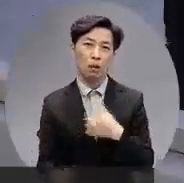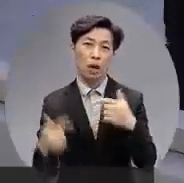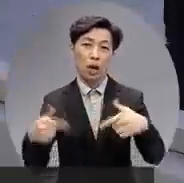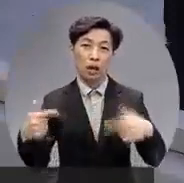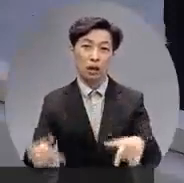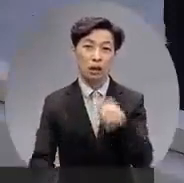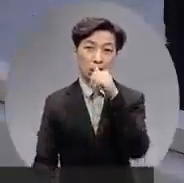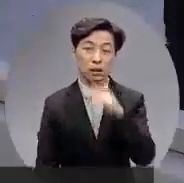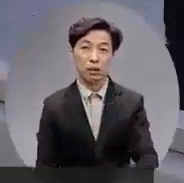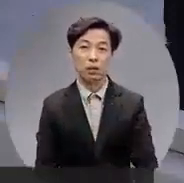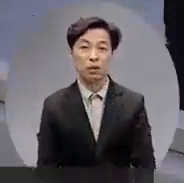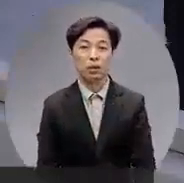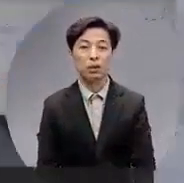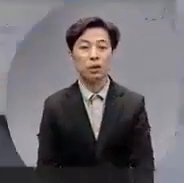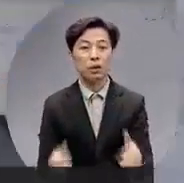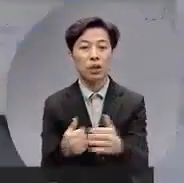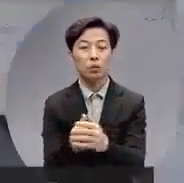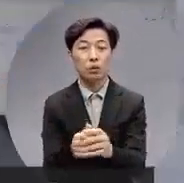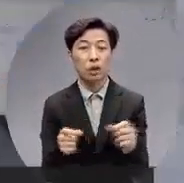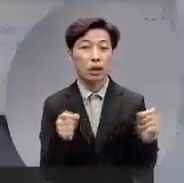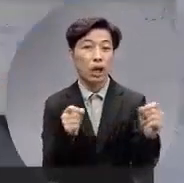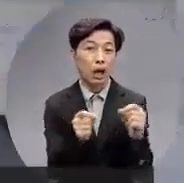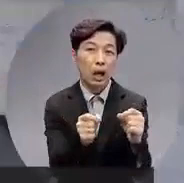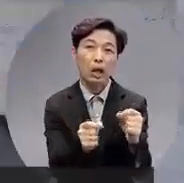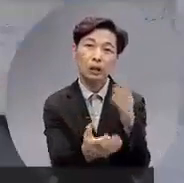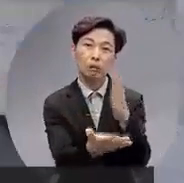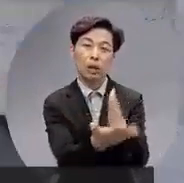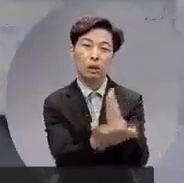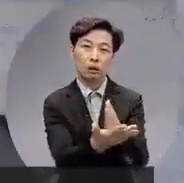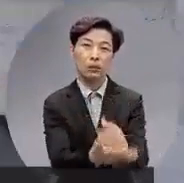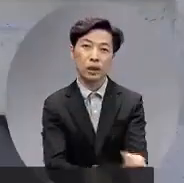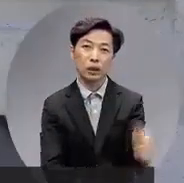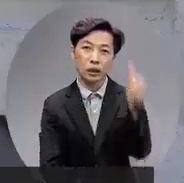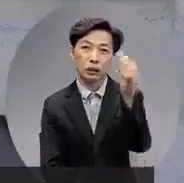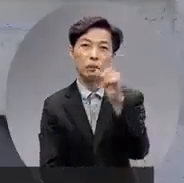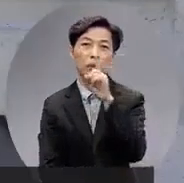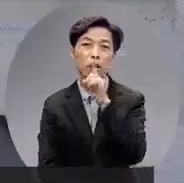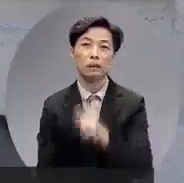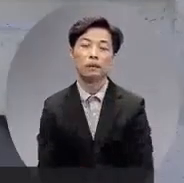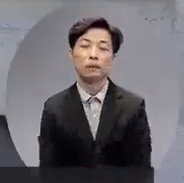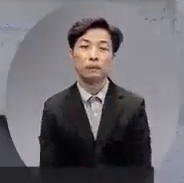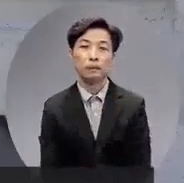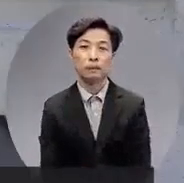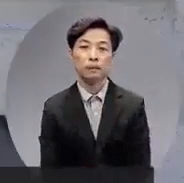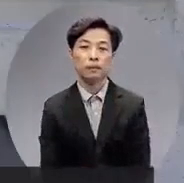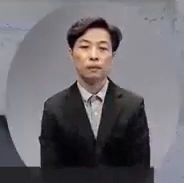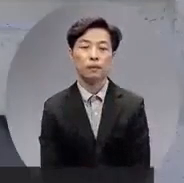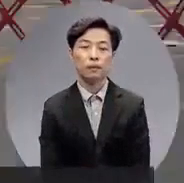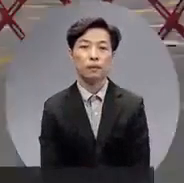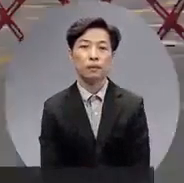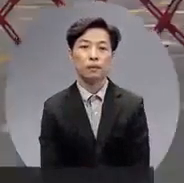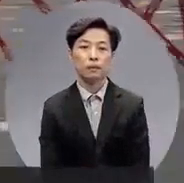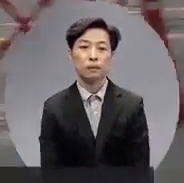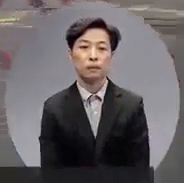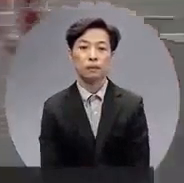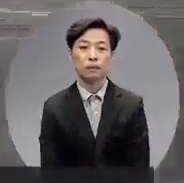중량무 이성 작업을 할 경우에는 작업환경 내에는 접근을 금지하여 하며